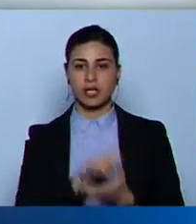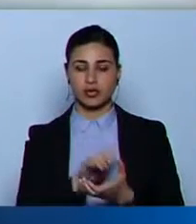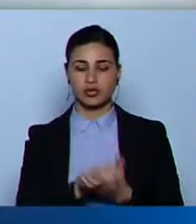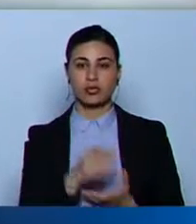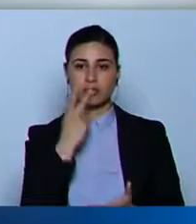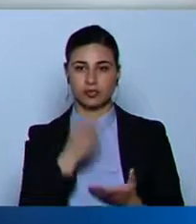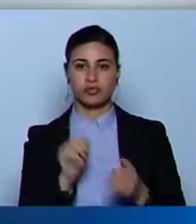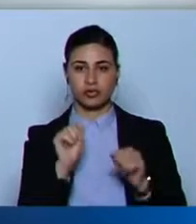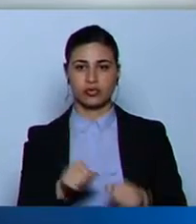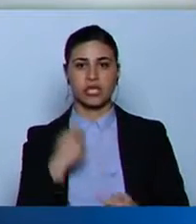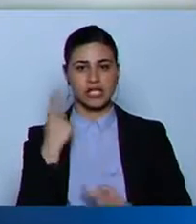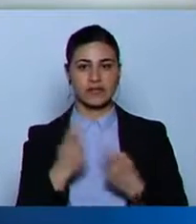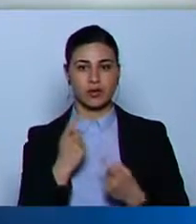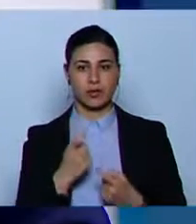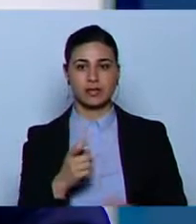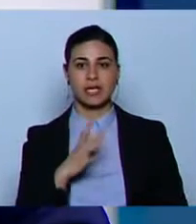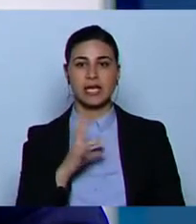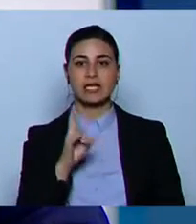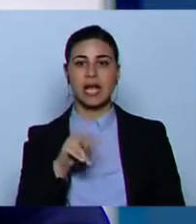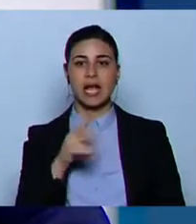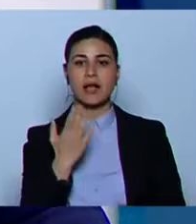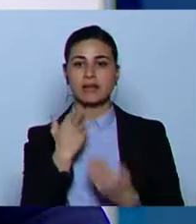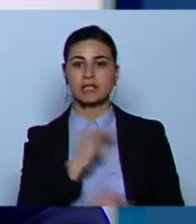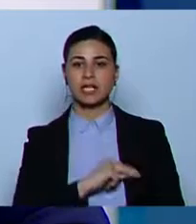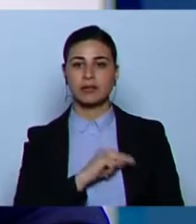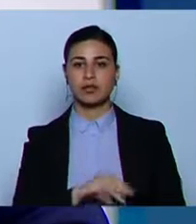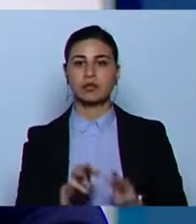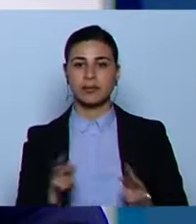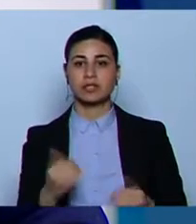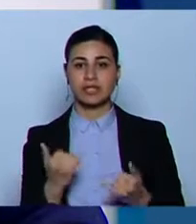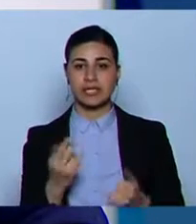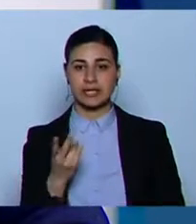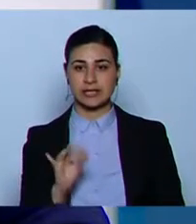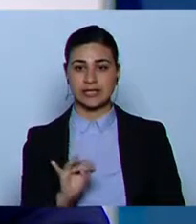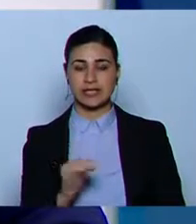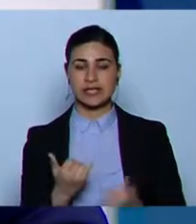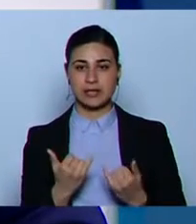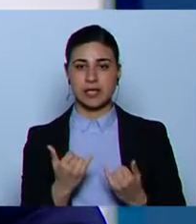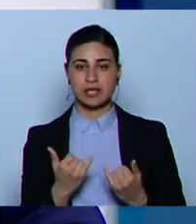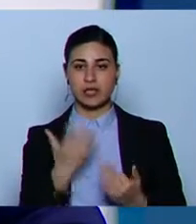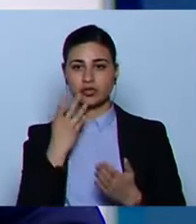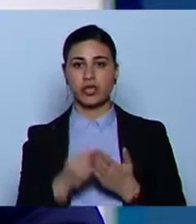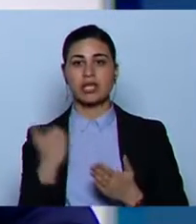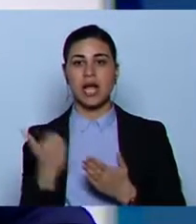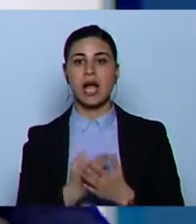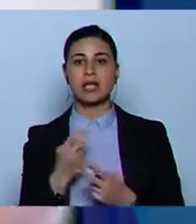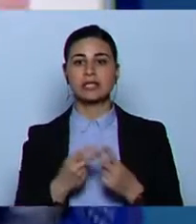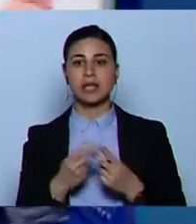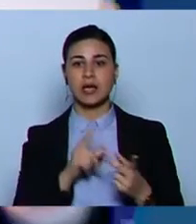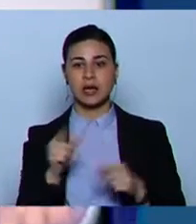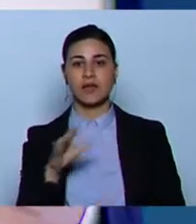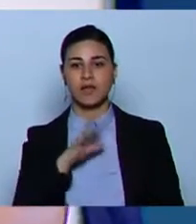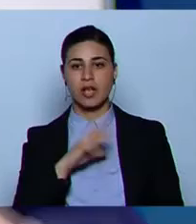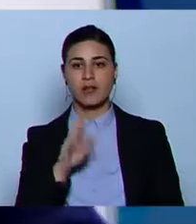და გადაამოწყეთ მას და რომელსაც ნალა თანამშრომლობდა ამ სამინისტროსთან. დღესაც კი ჩვენ ახალციხეში ვიყავი და